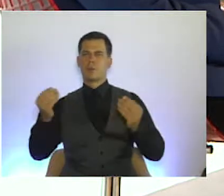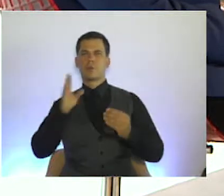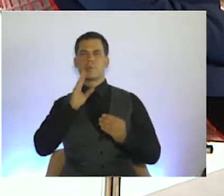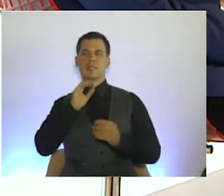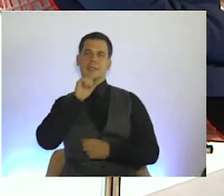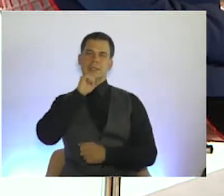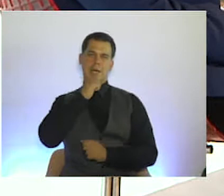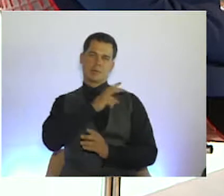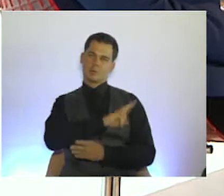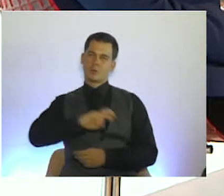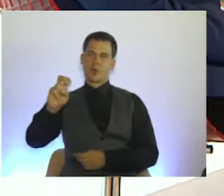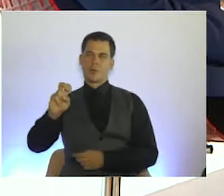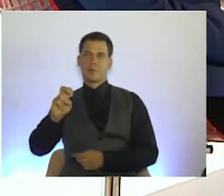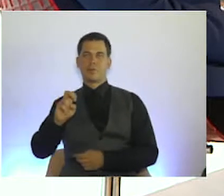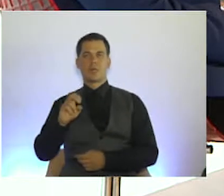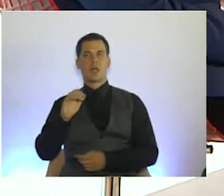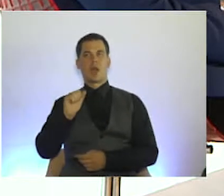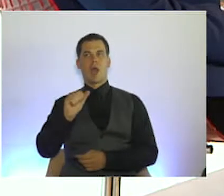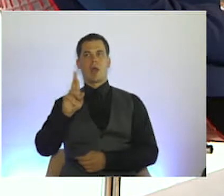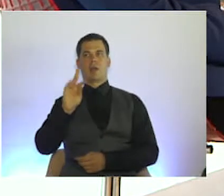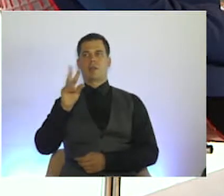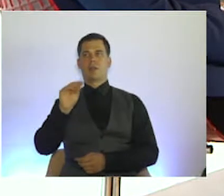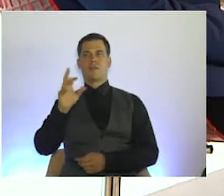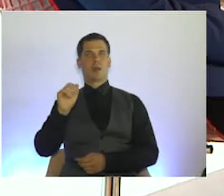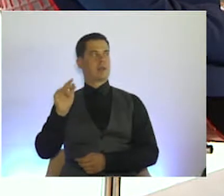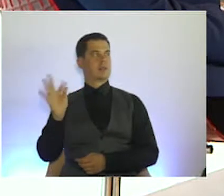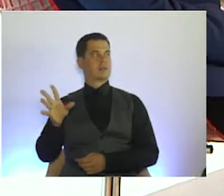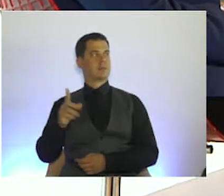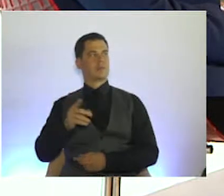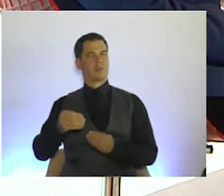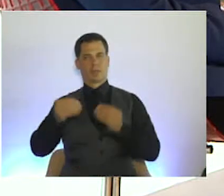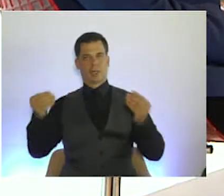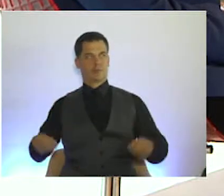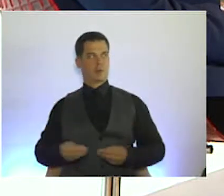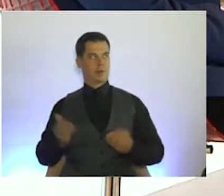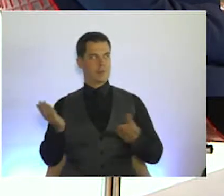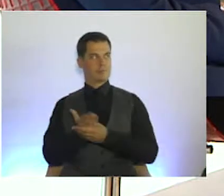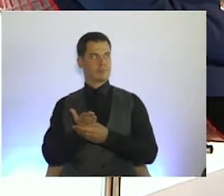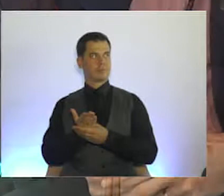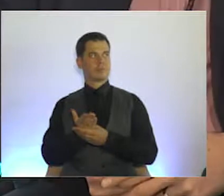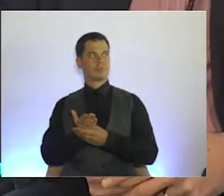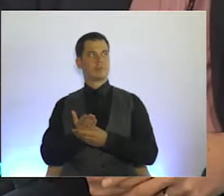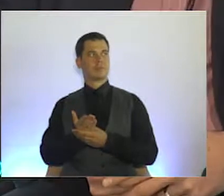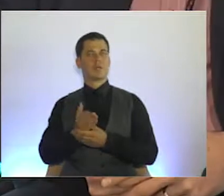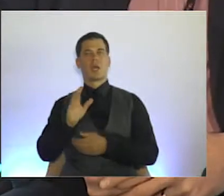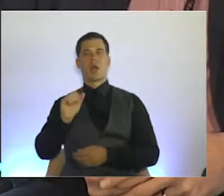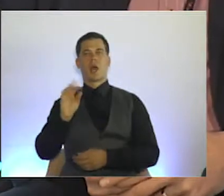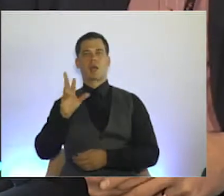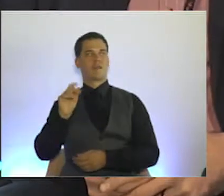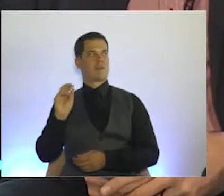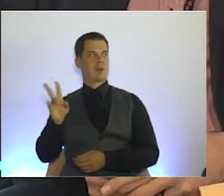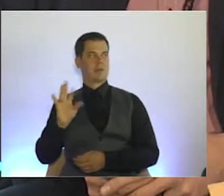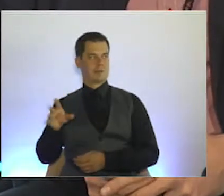artefaktu. Otóż ten artefakt jest w teczce i ta teczka wygląda tak, a artefakt wygląda